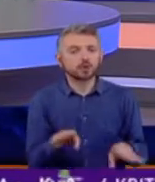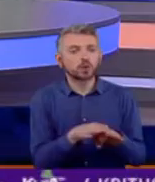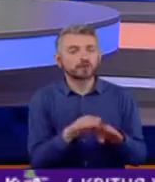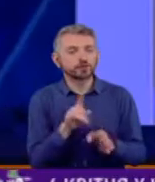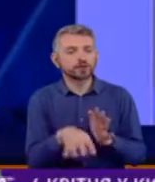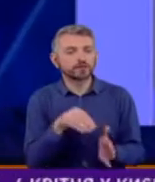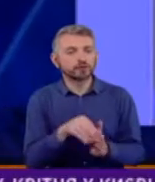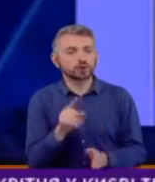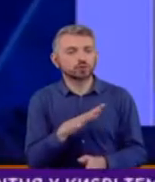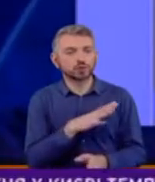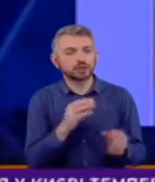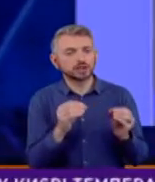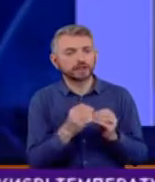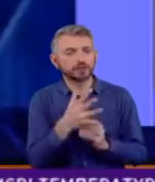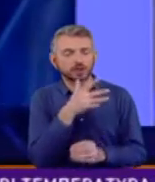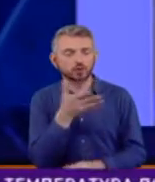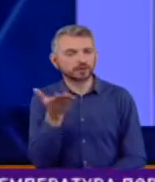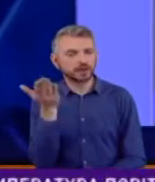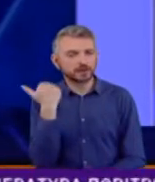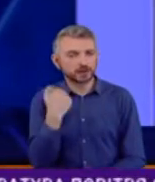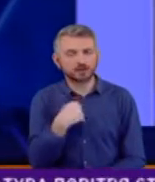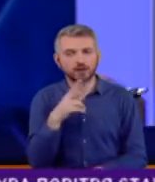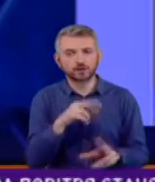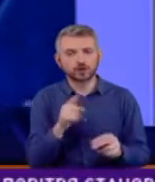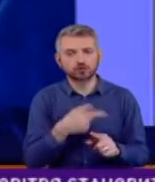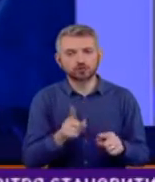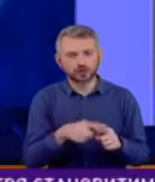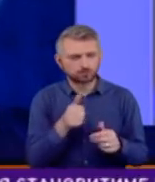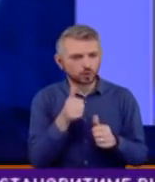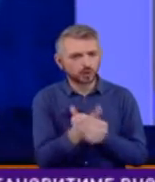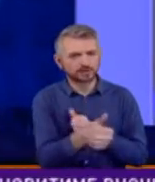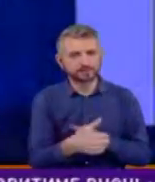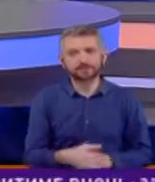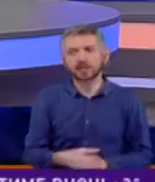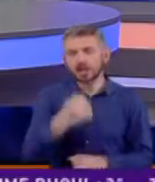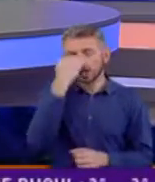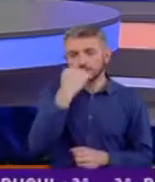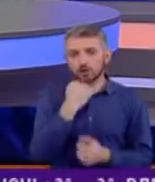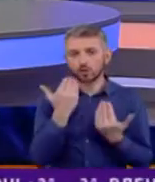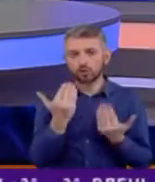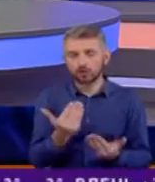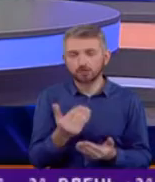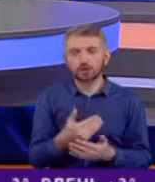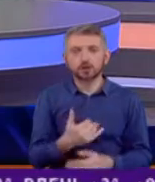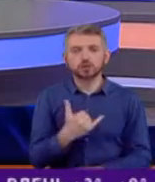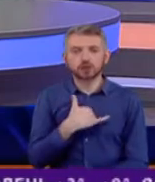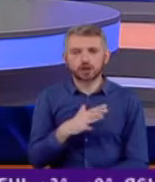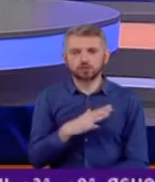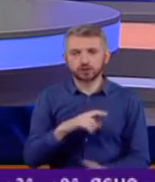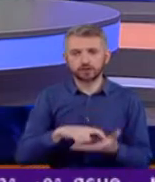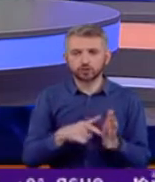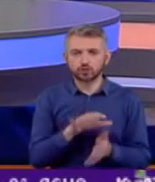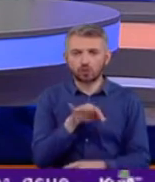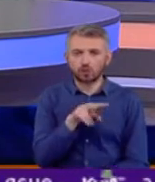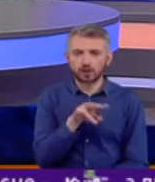виборами, які були 10 чи 15 років назад, я вважаю, що це прогрес. Дякую вам. Нагадаю, що в нас в студії була Олена Рихальська, кандидат